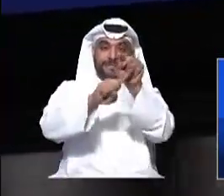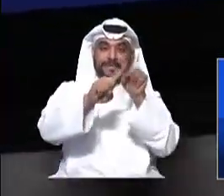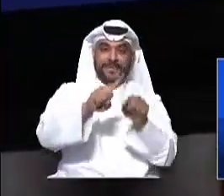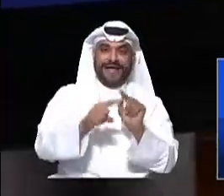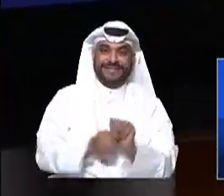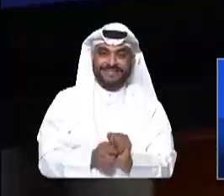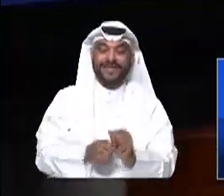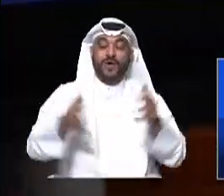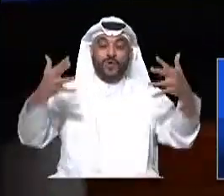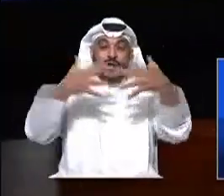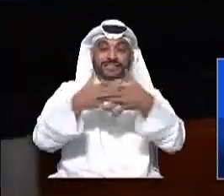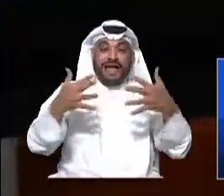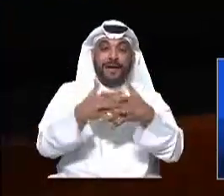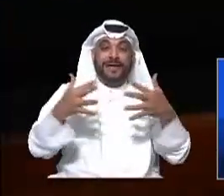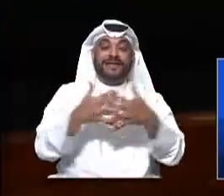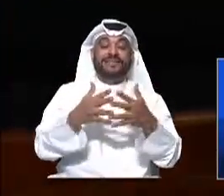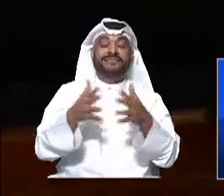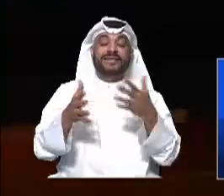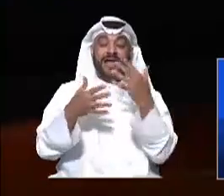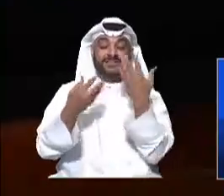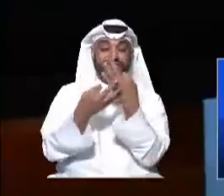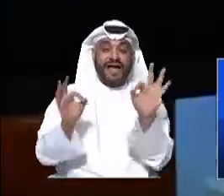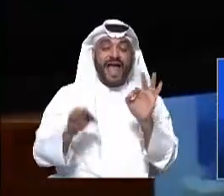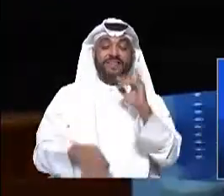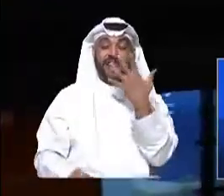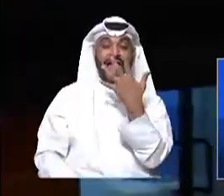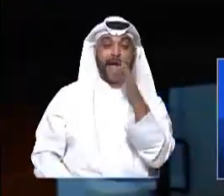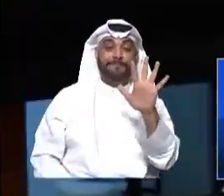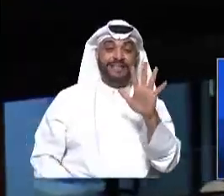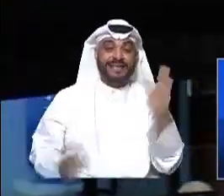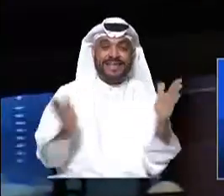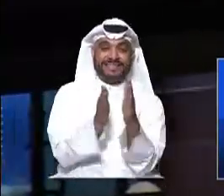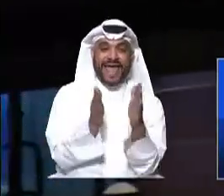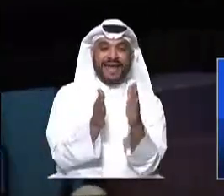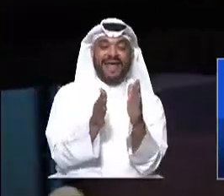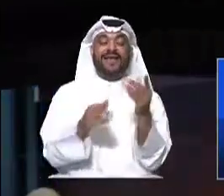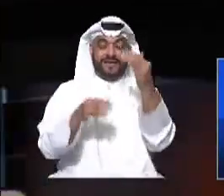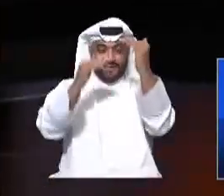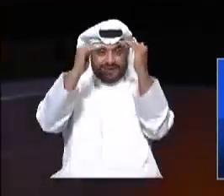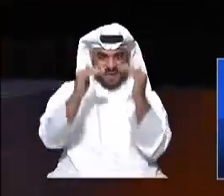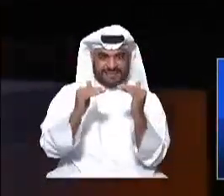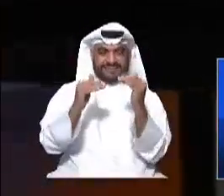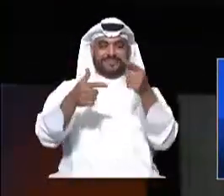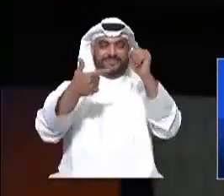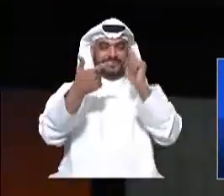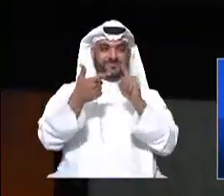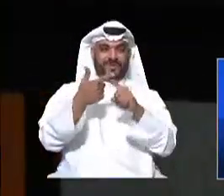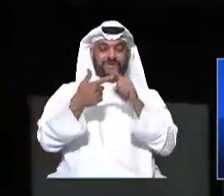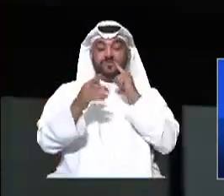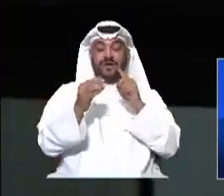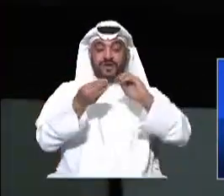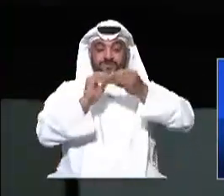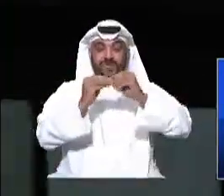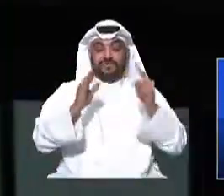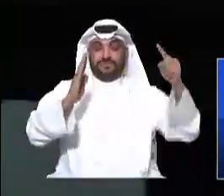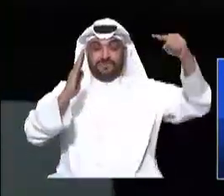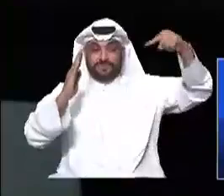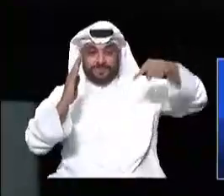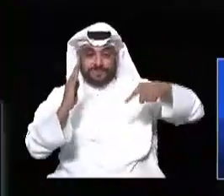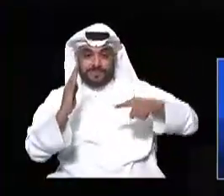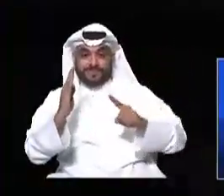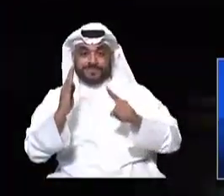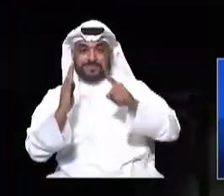الرئيسي 50 بمقدار 21 نقطة، بينما خالف مؤشر السوق الرئيسي اتجاه البورصة السعودي